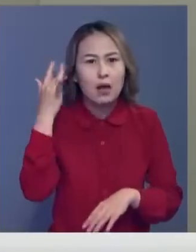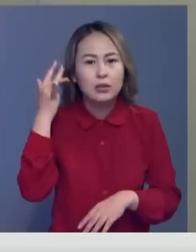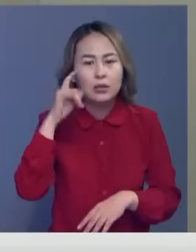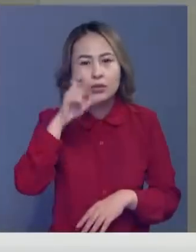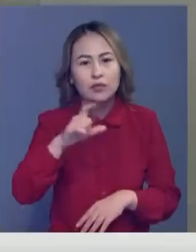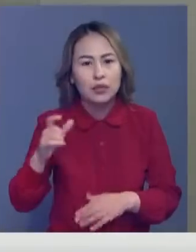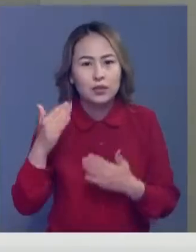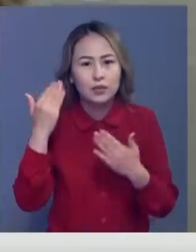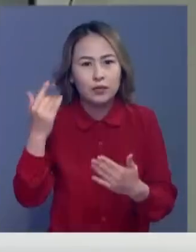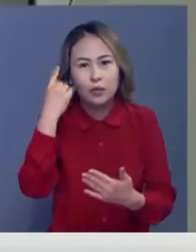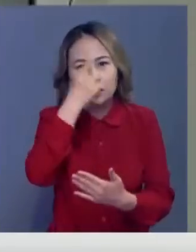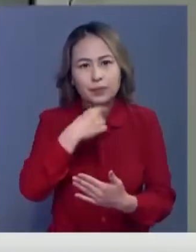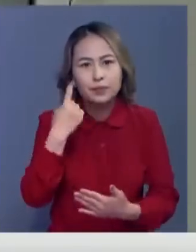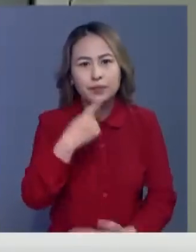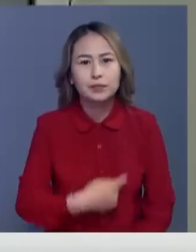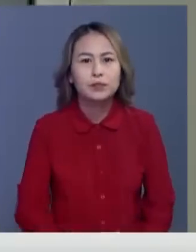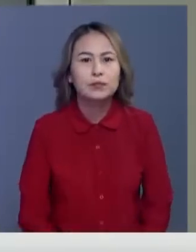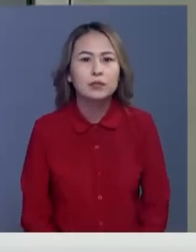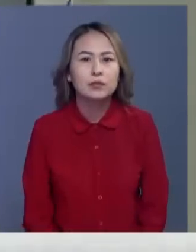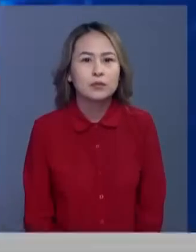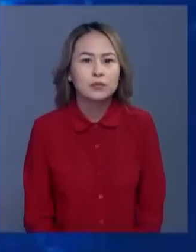ақш азаматтары.